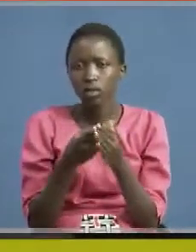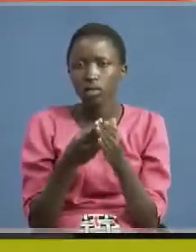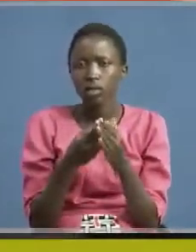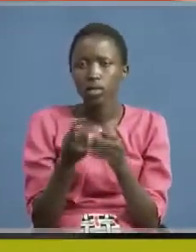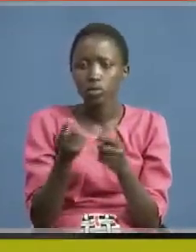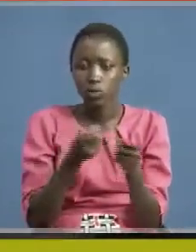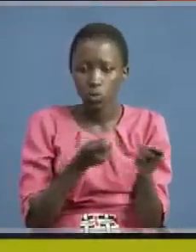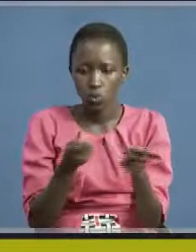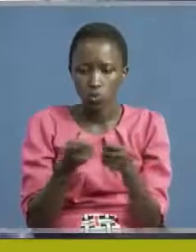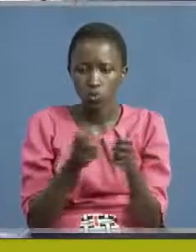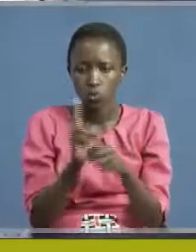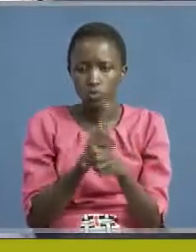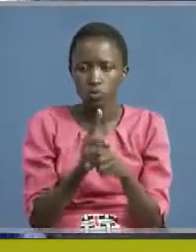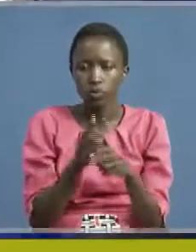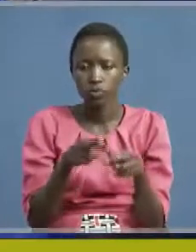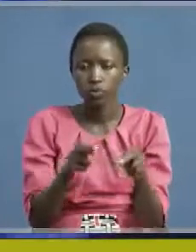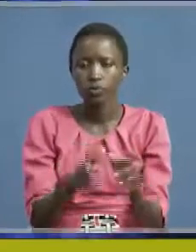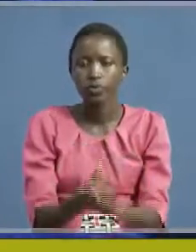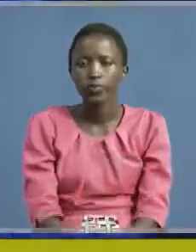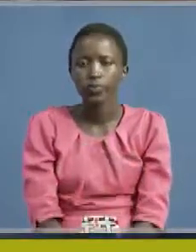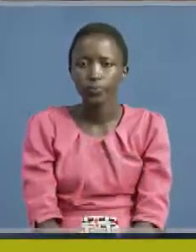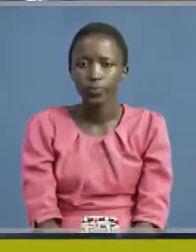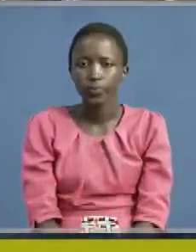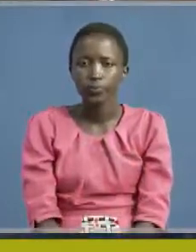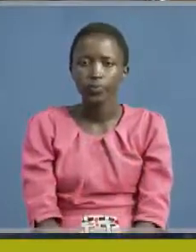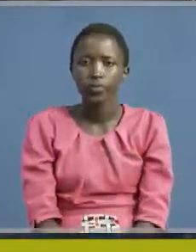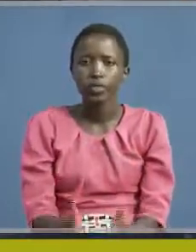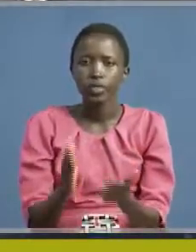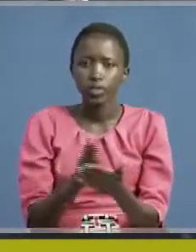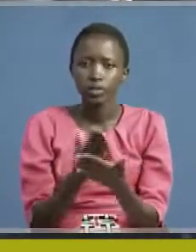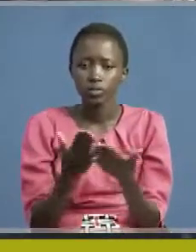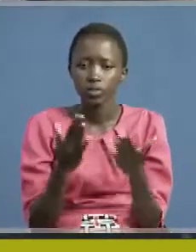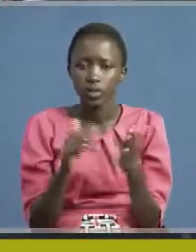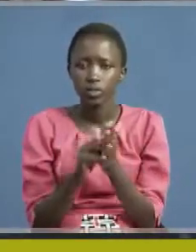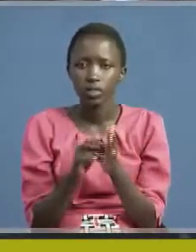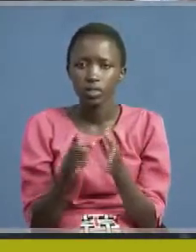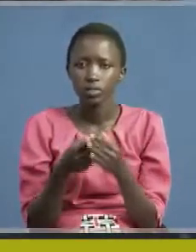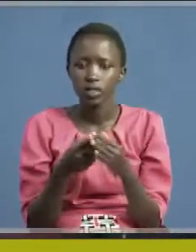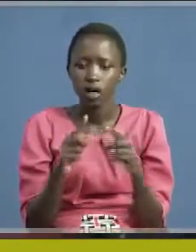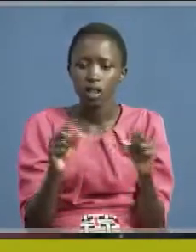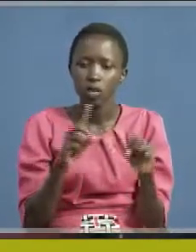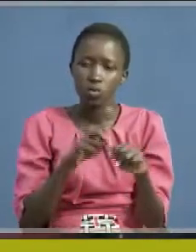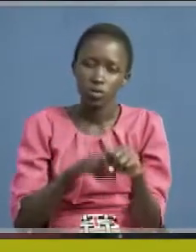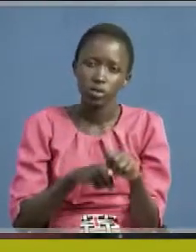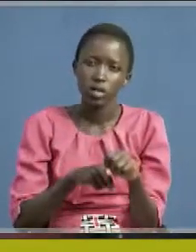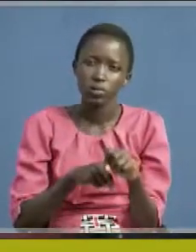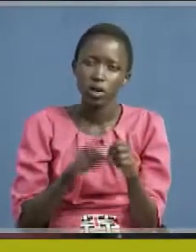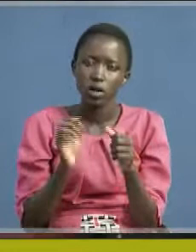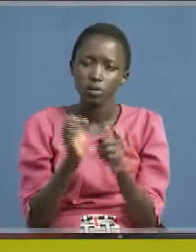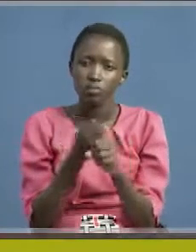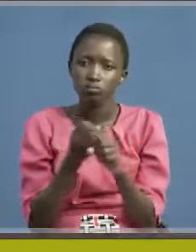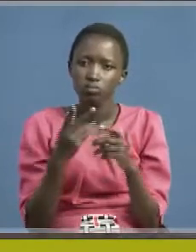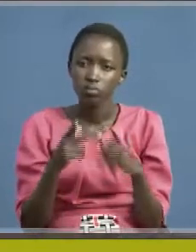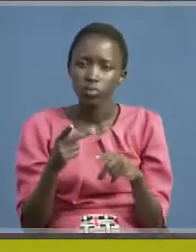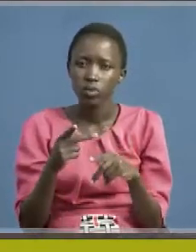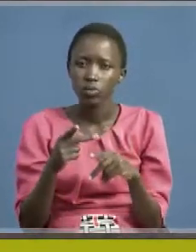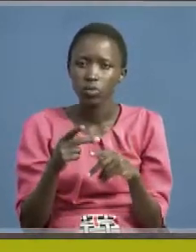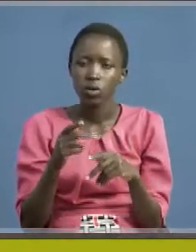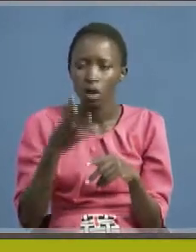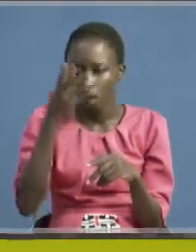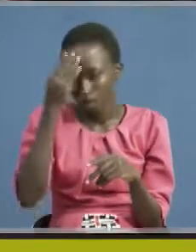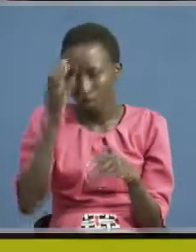zinazothibiti matumizi ya barabara. Ni sarakasi ambazo kwa muda zimeonekana kuwakera wadau kwenye sekta ya